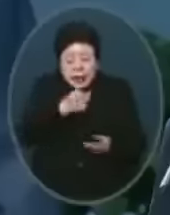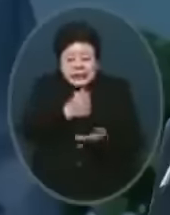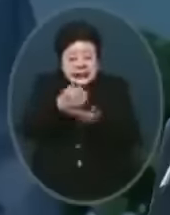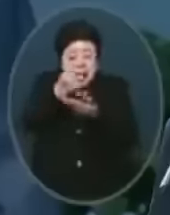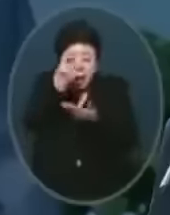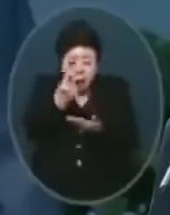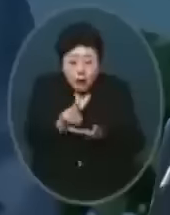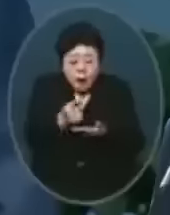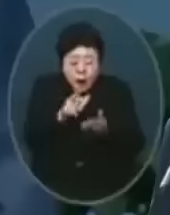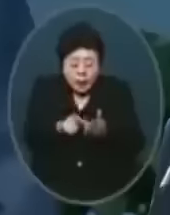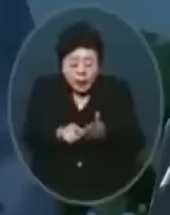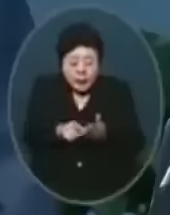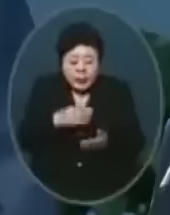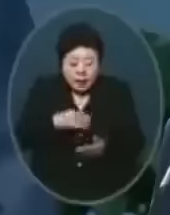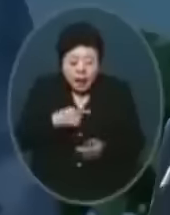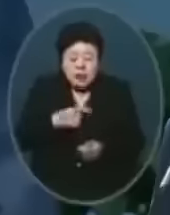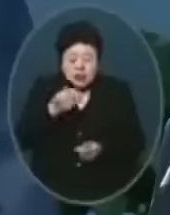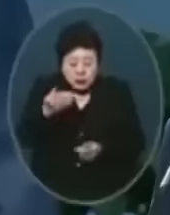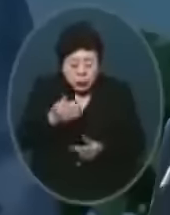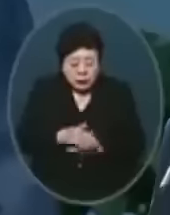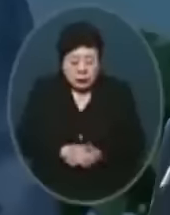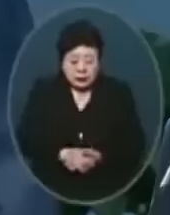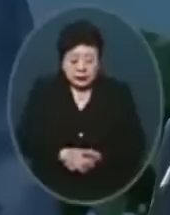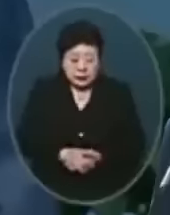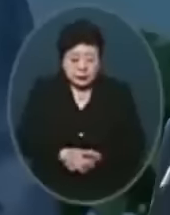오면 이것을 알게 줄 것입니다.